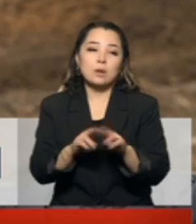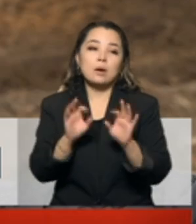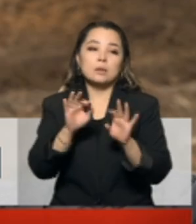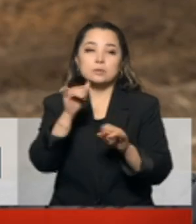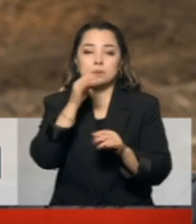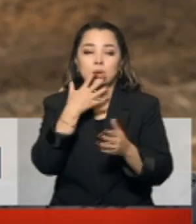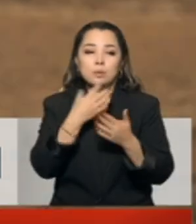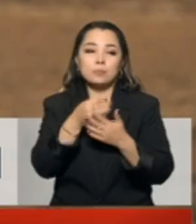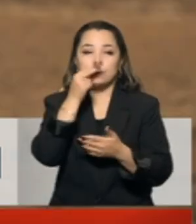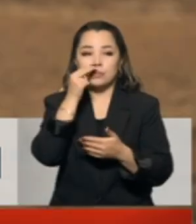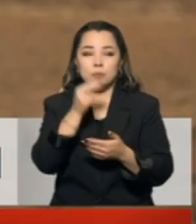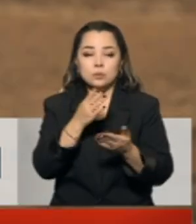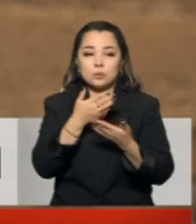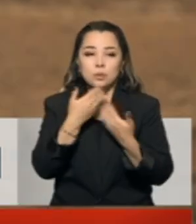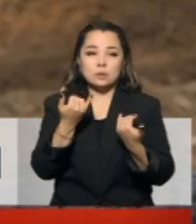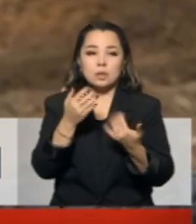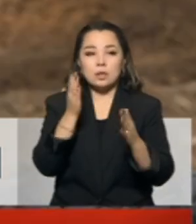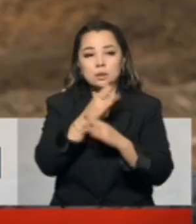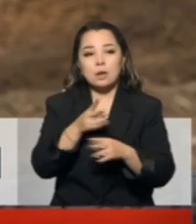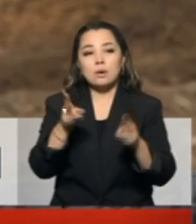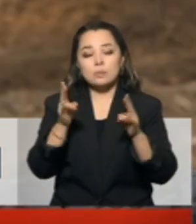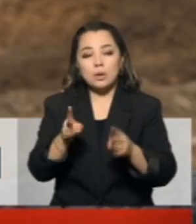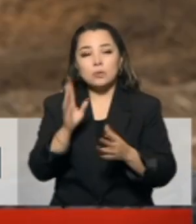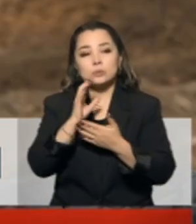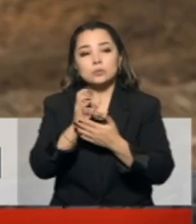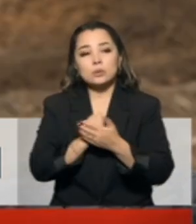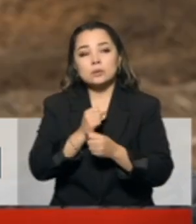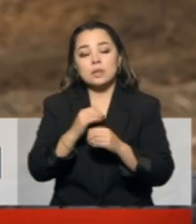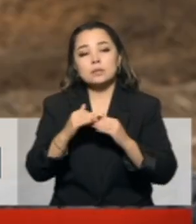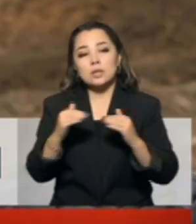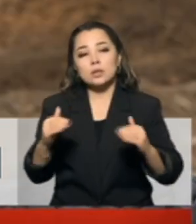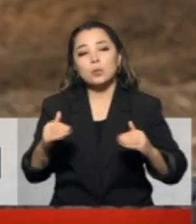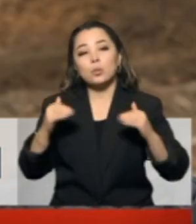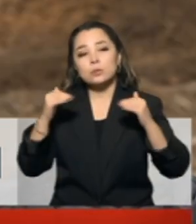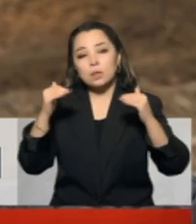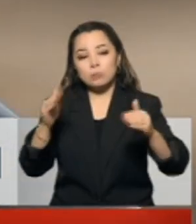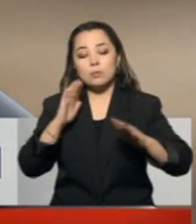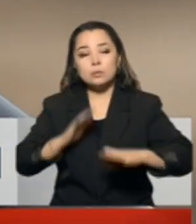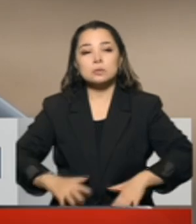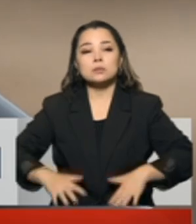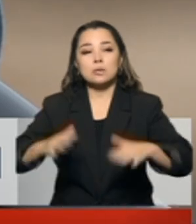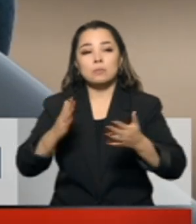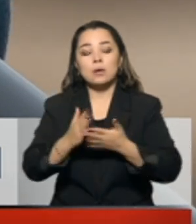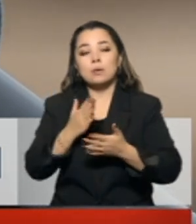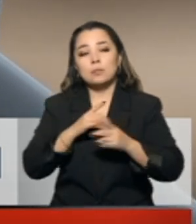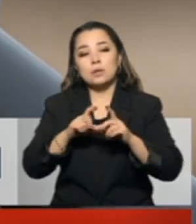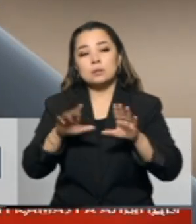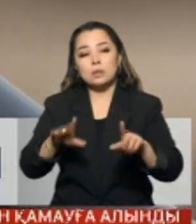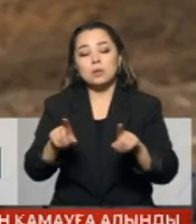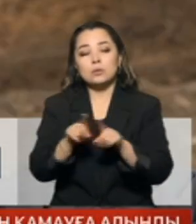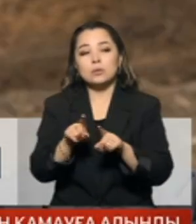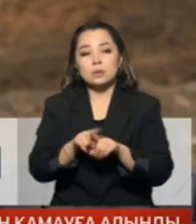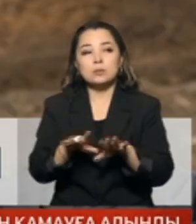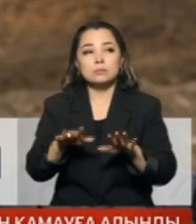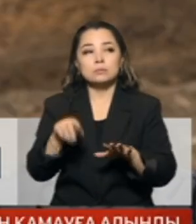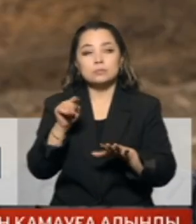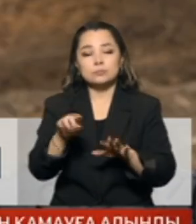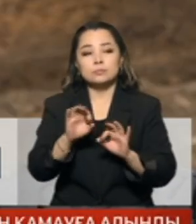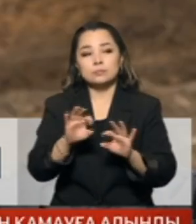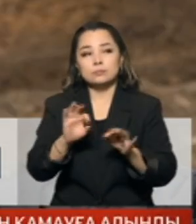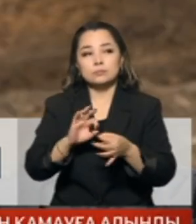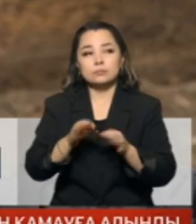алмаймын өзіміздің кінәмізде. Бұл деген табиғи апаттың салдарынан су қоймасының деңгейі көтеріліп, жаңа тасып тұр ғой. Біздің мекеменің теңгерімінде жаңағындай қалай